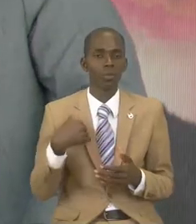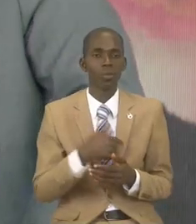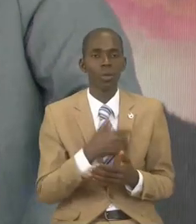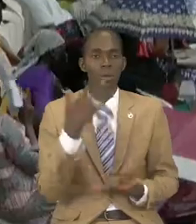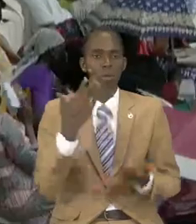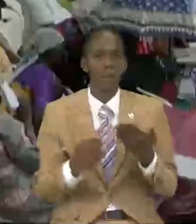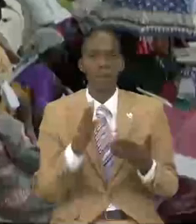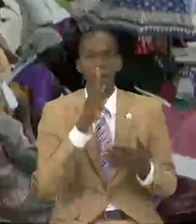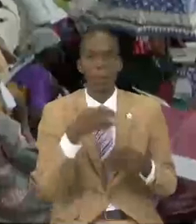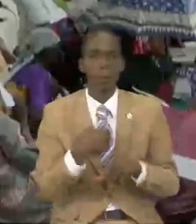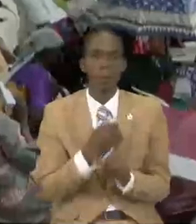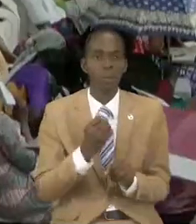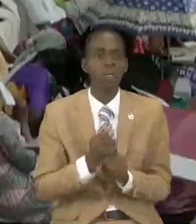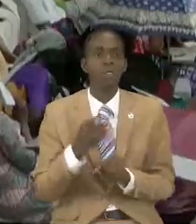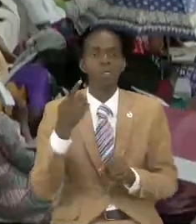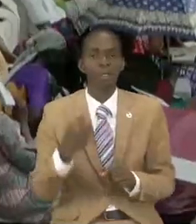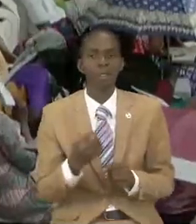justice de Dieu.